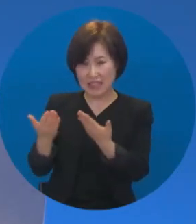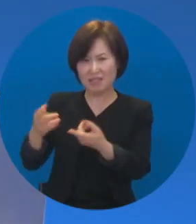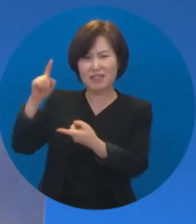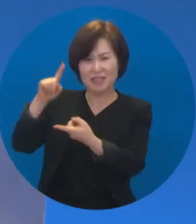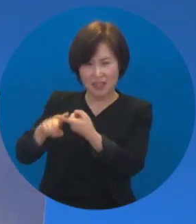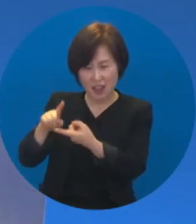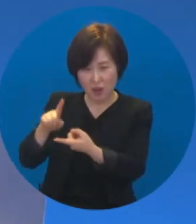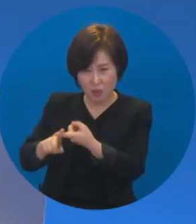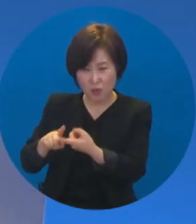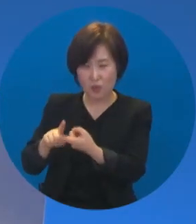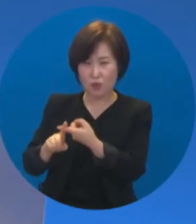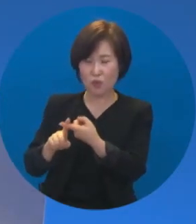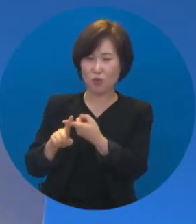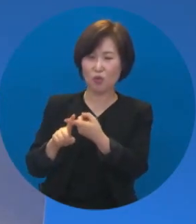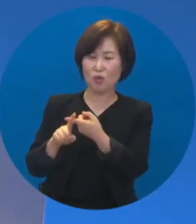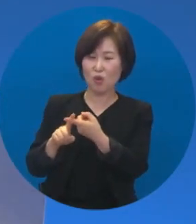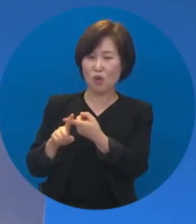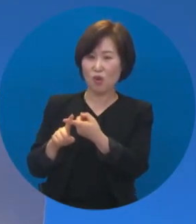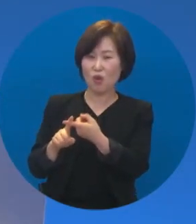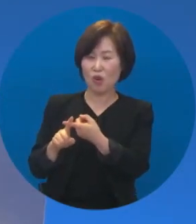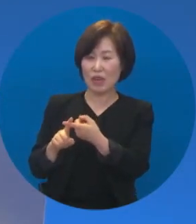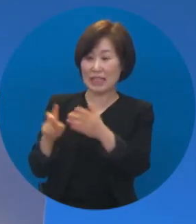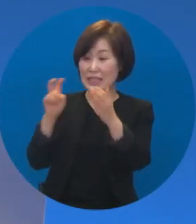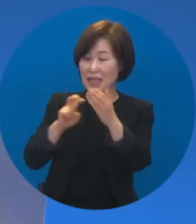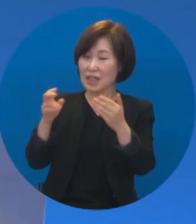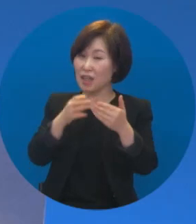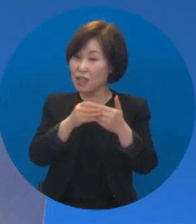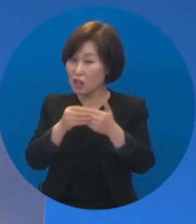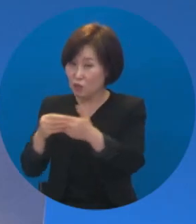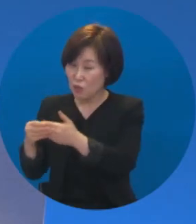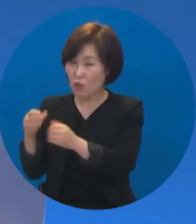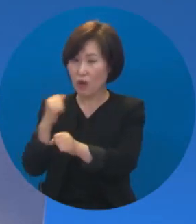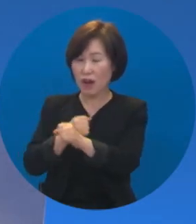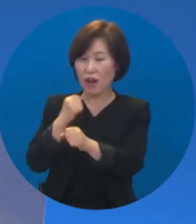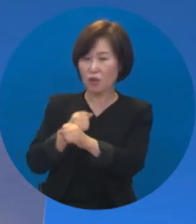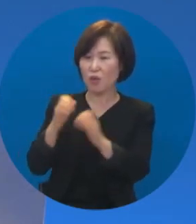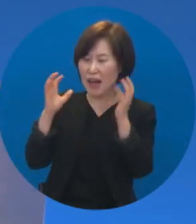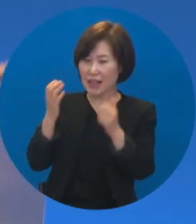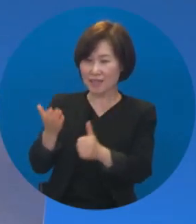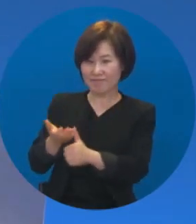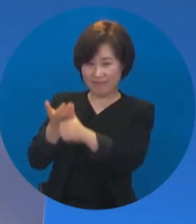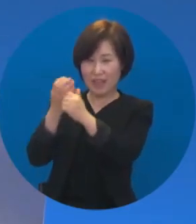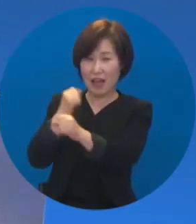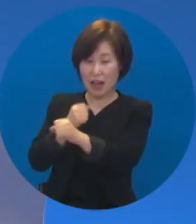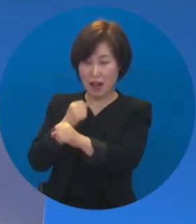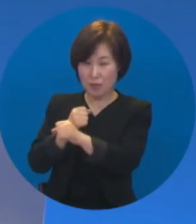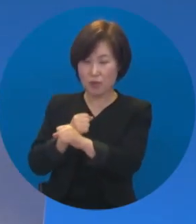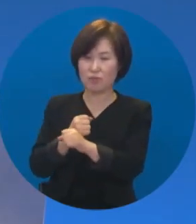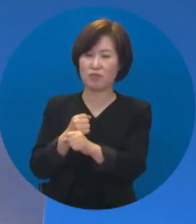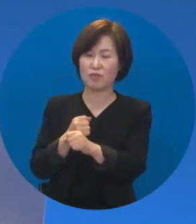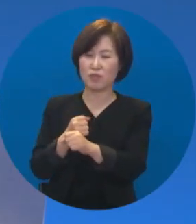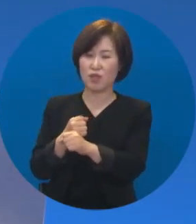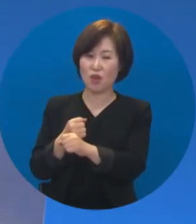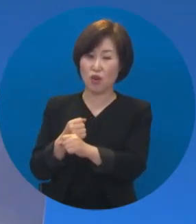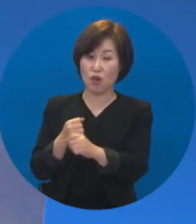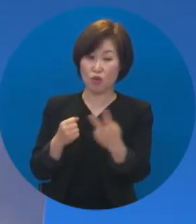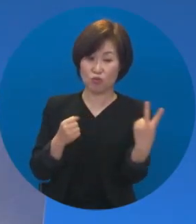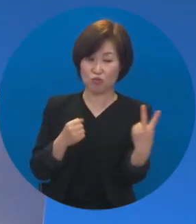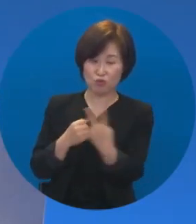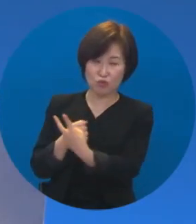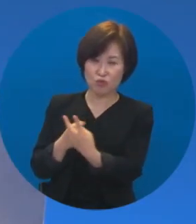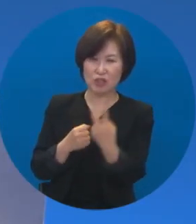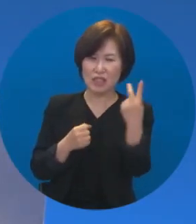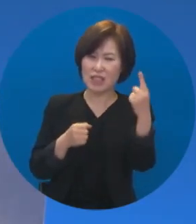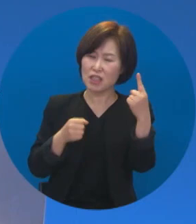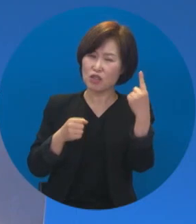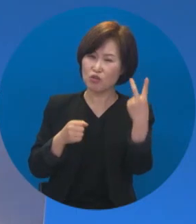제가 섬기는 여성예배 뷰티플러십을 섬기면서 아이들을 양육하면서 지냈어요. 일주일에 한 번, 2주에 한 번씩 오며 가며